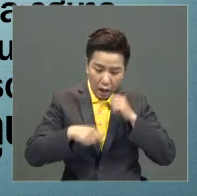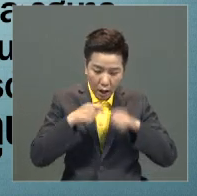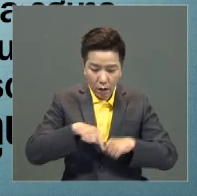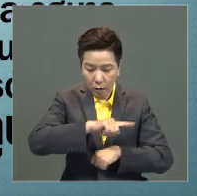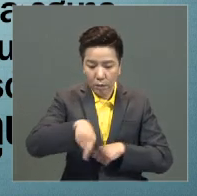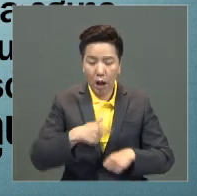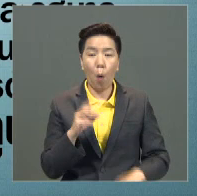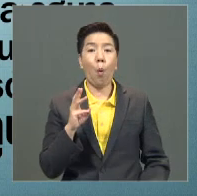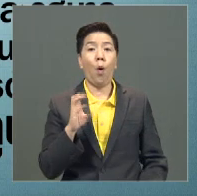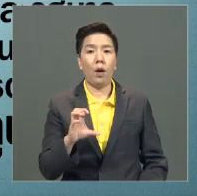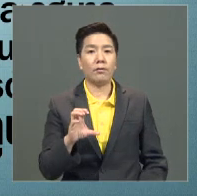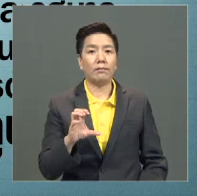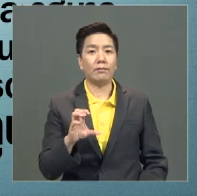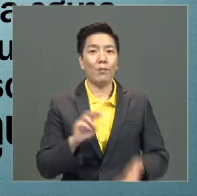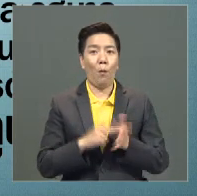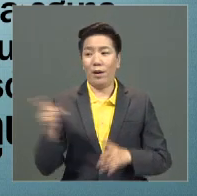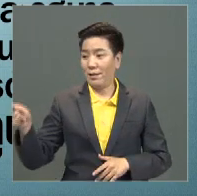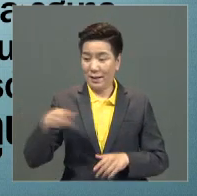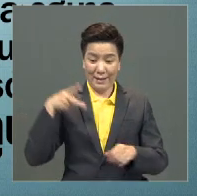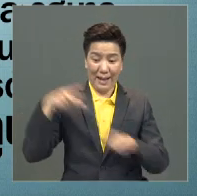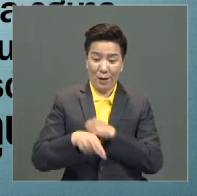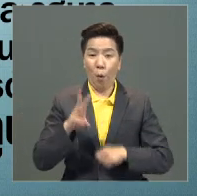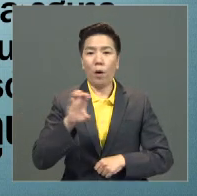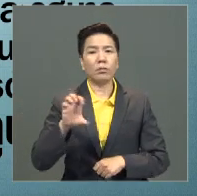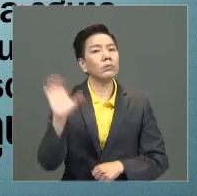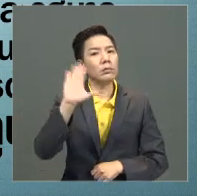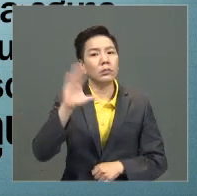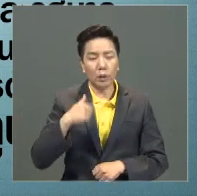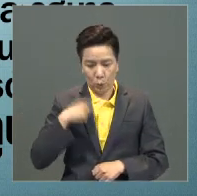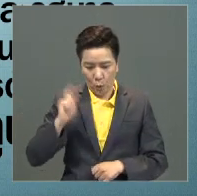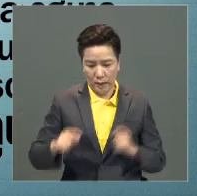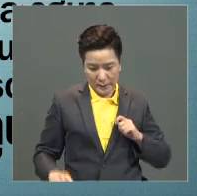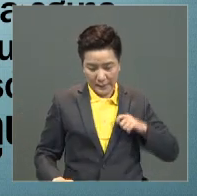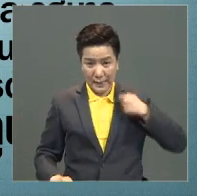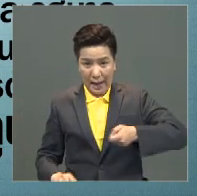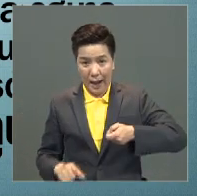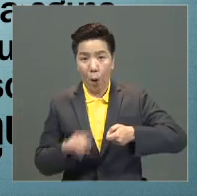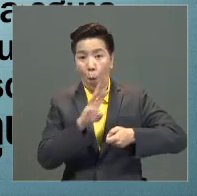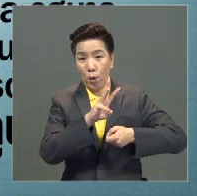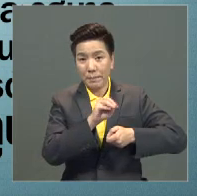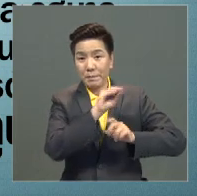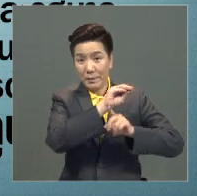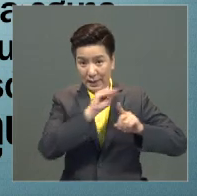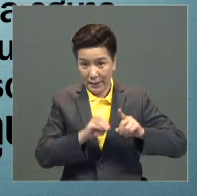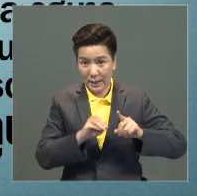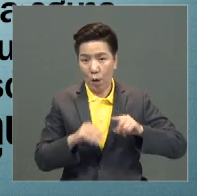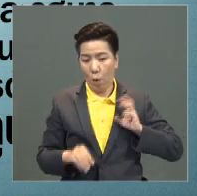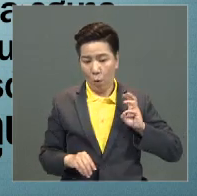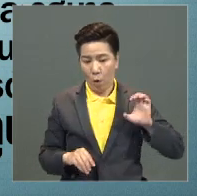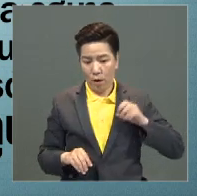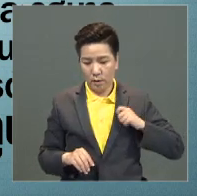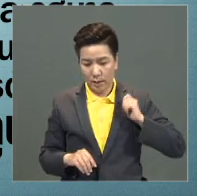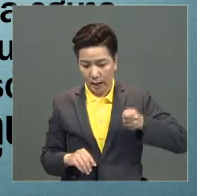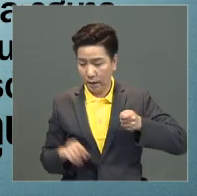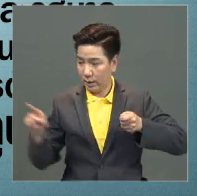บาทต่อวันแต่ถ้าเราไปทานอาหารที่ร้านนึงแล้ววันนั้นค่าอาหารมา600บาทไม่ใช่ว่าเราตัดไป 600เต็มนะครับเราจะต้องจ่าย 60%จะ 100